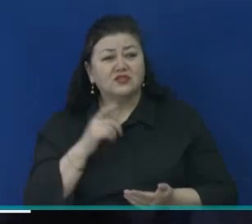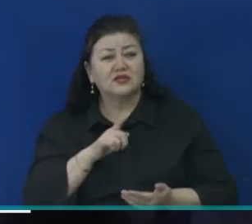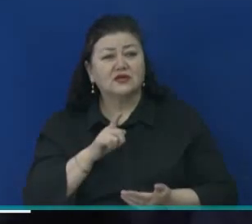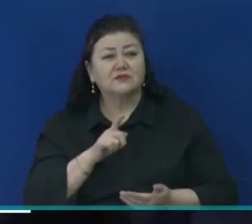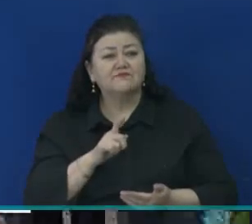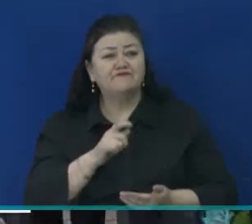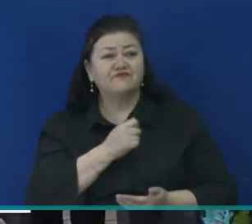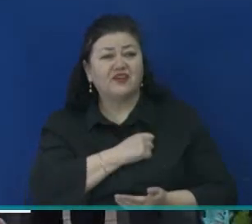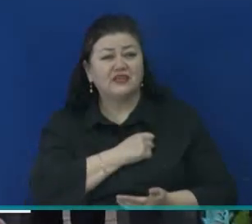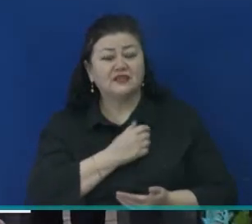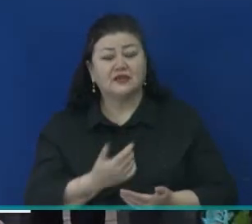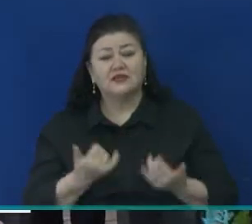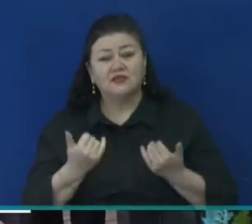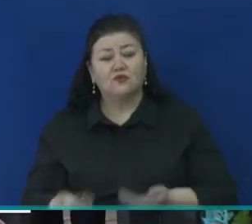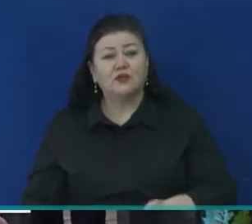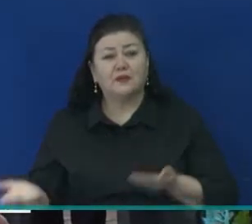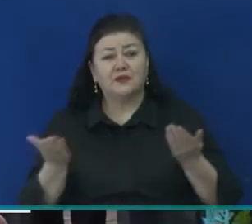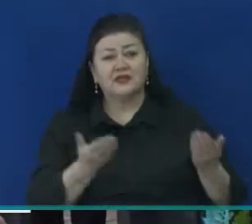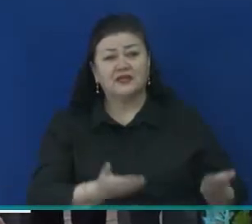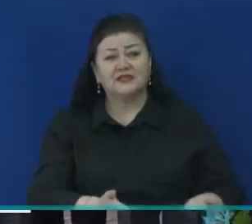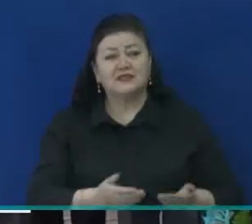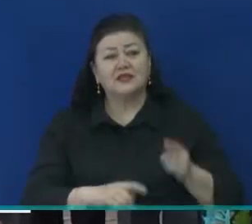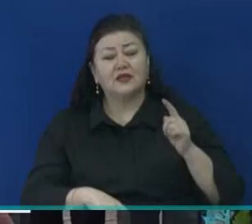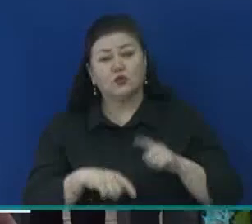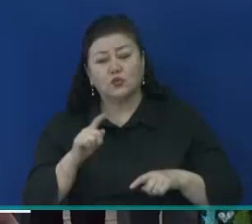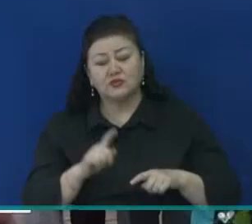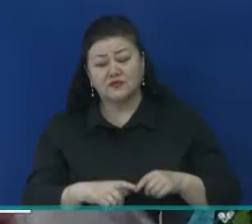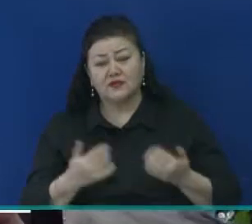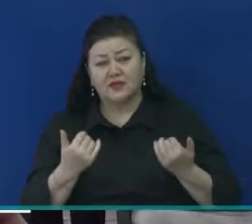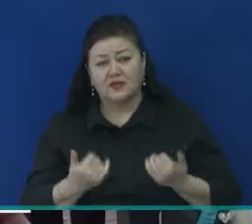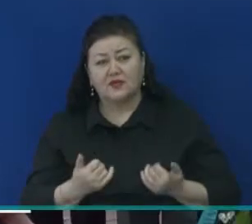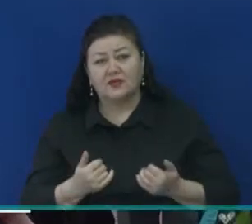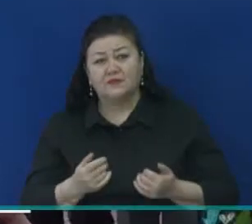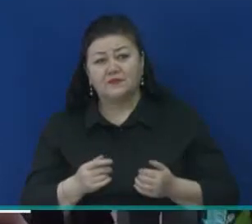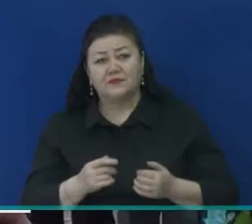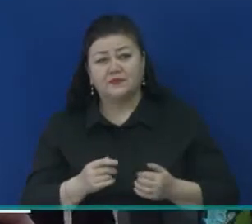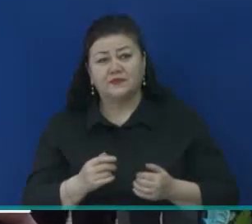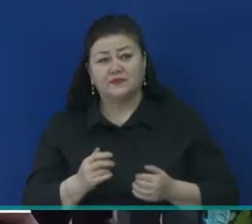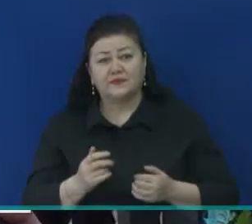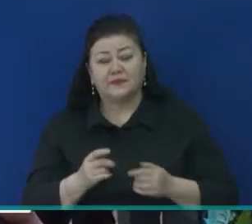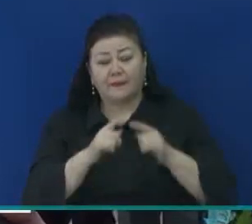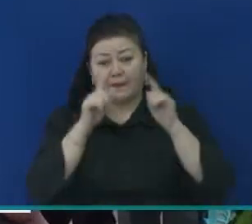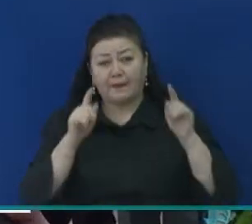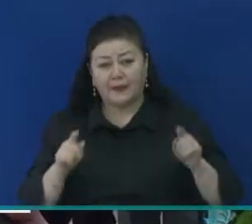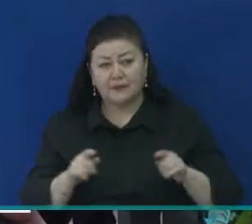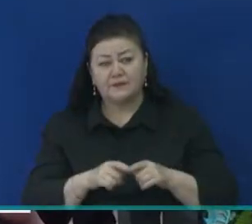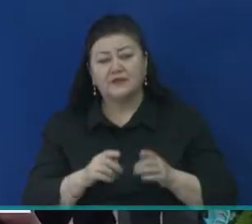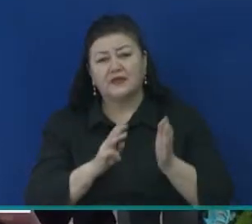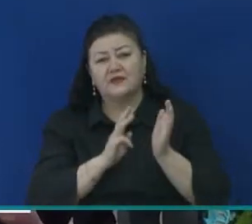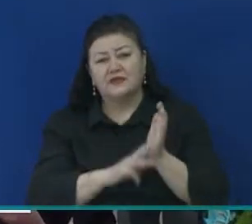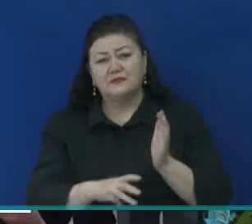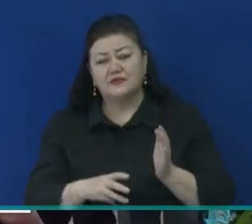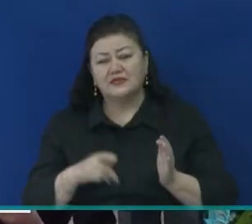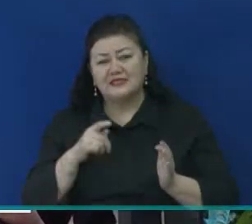туыстары да шақырылды. Осы Семей қаласында, Абай облысында, мына бейнетаста Абай облысының сол 80-ші жылдар